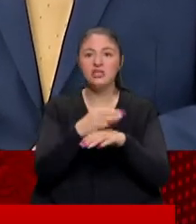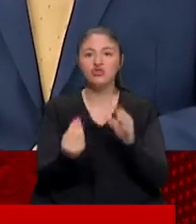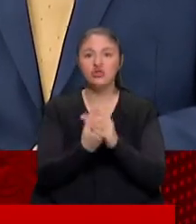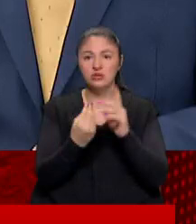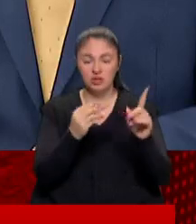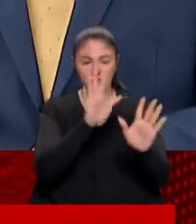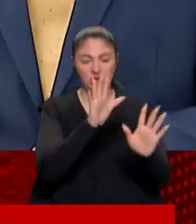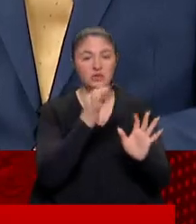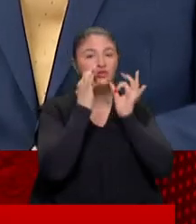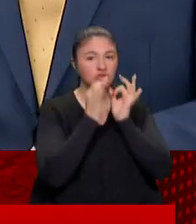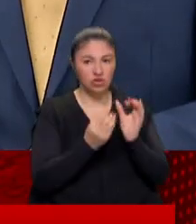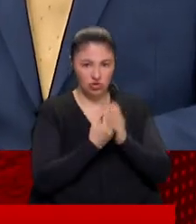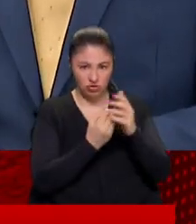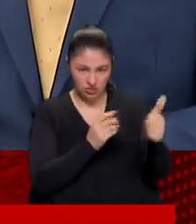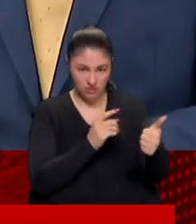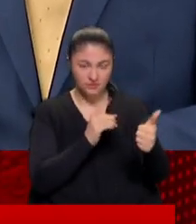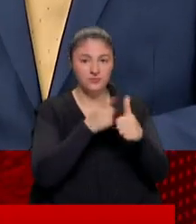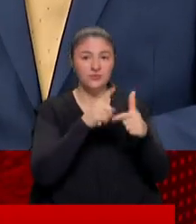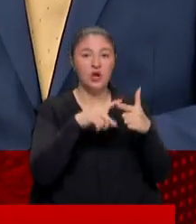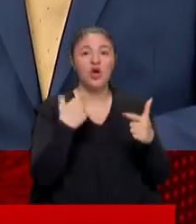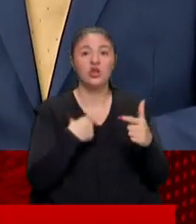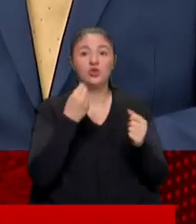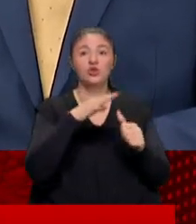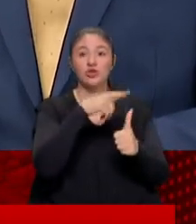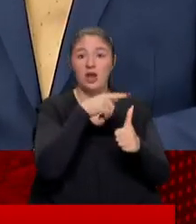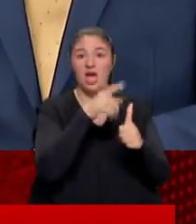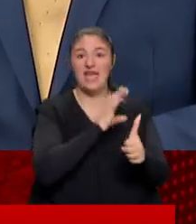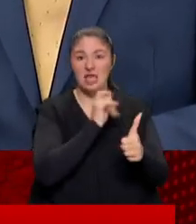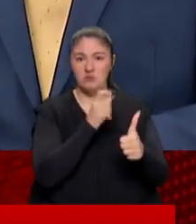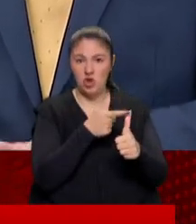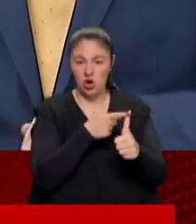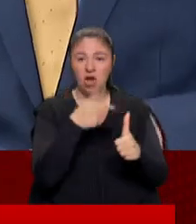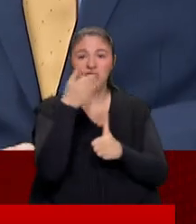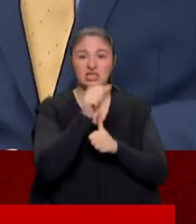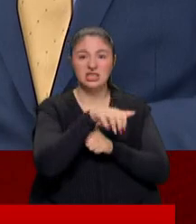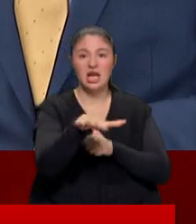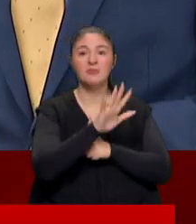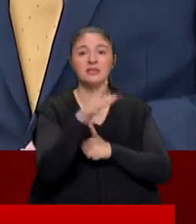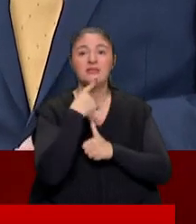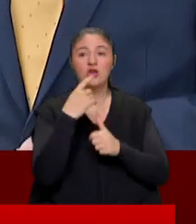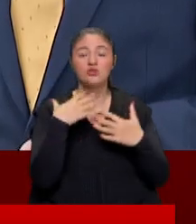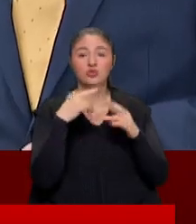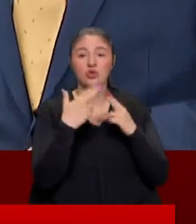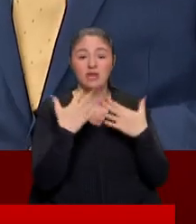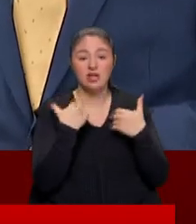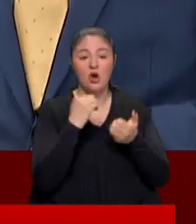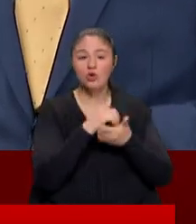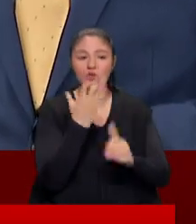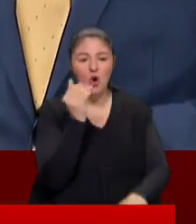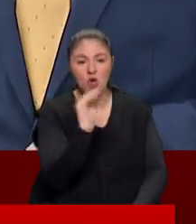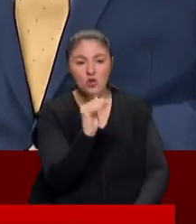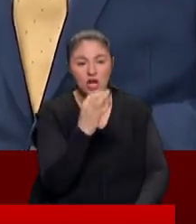Şimdi Çin'de çıktı. Özellikle çocukları etkiliyor. Evet. Dışarı yayılmasın diye Dünya Sağlık Örgütü ne